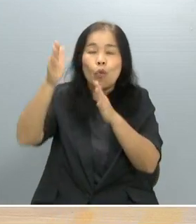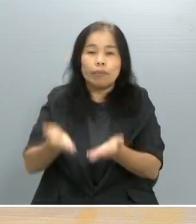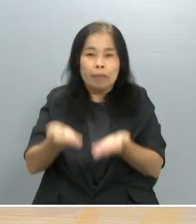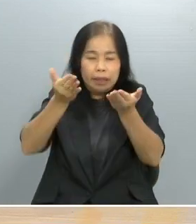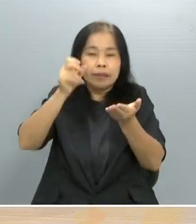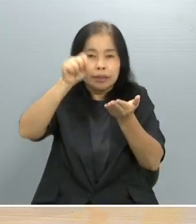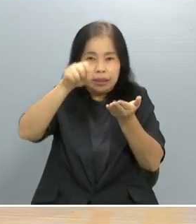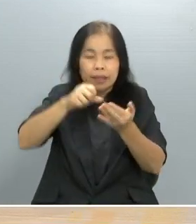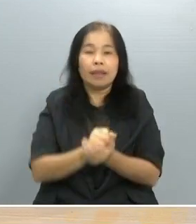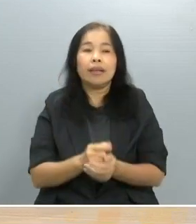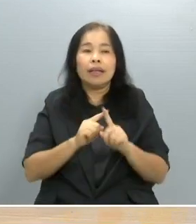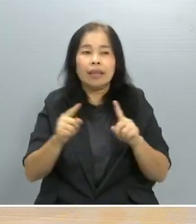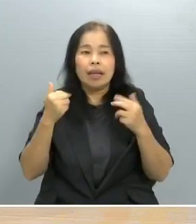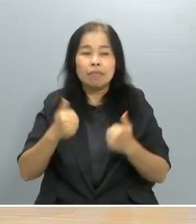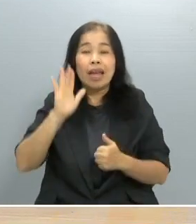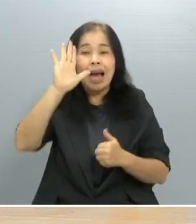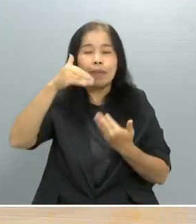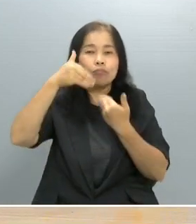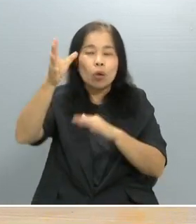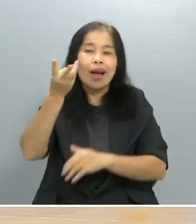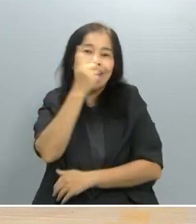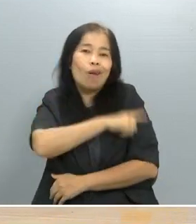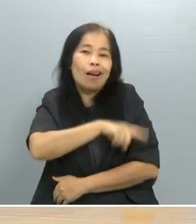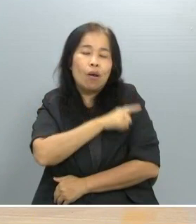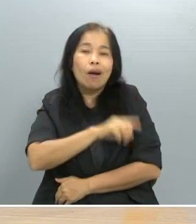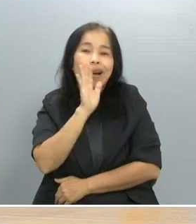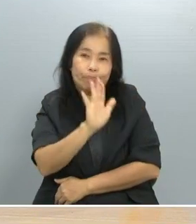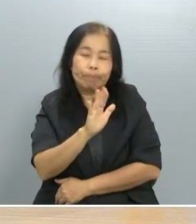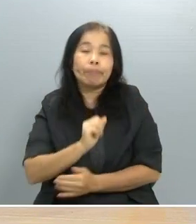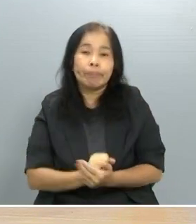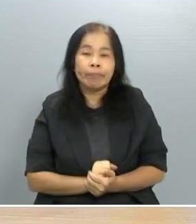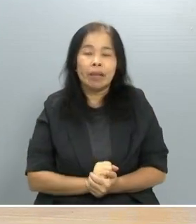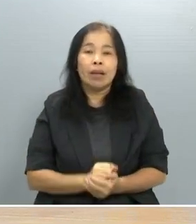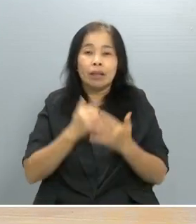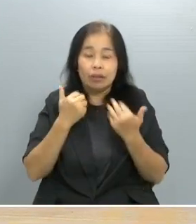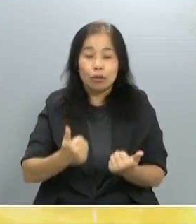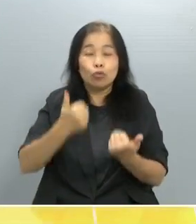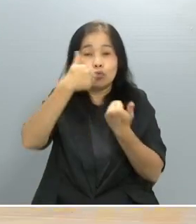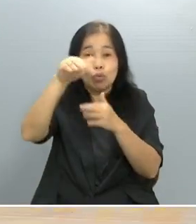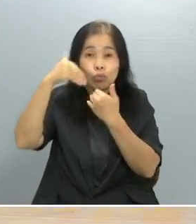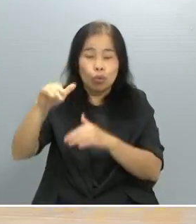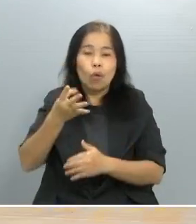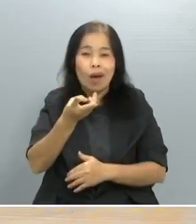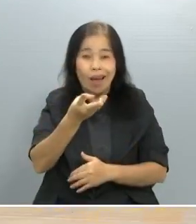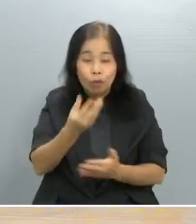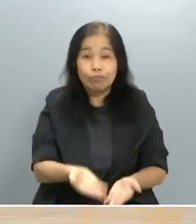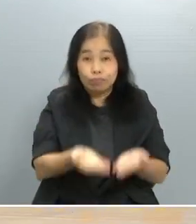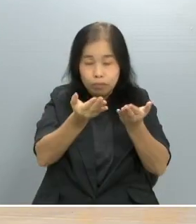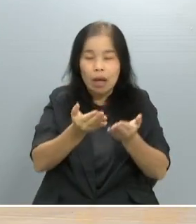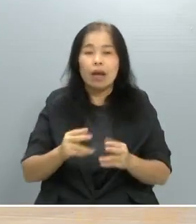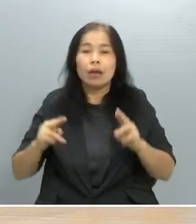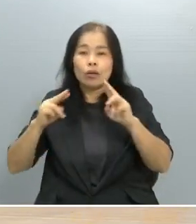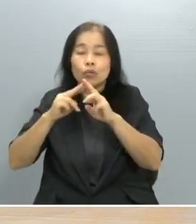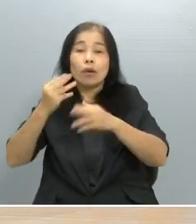ะอินเดีย์เขาห้ามส่งออกเข้าขาวครัทกชมในตลาด ราคาเข้าสูงข้ แต่กระสบพนิ์มาวานี้